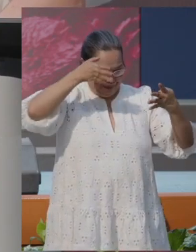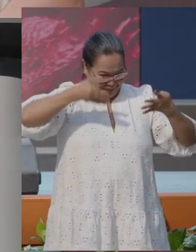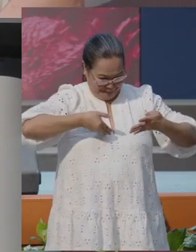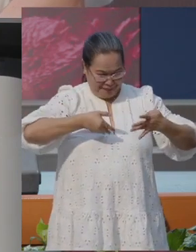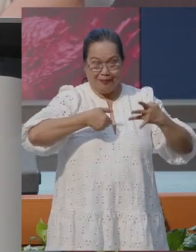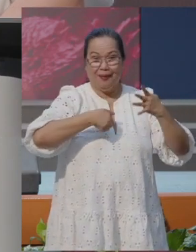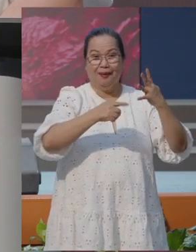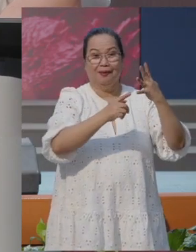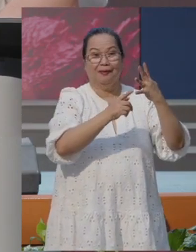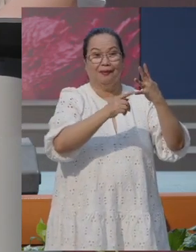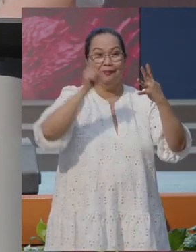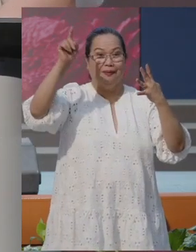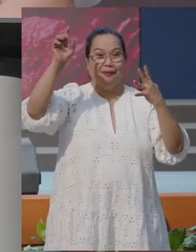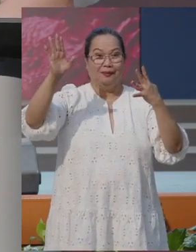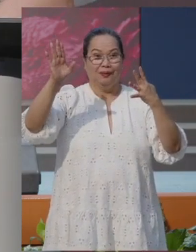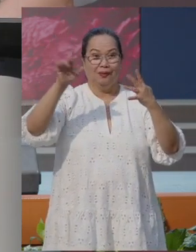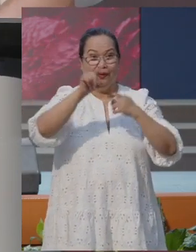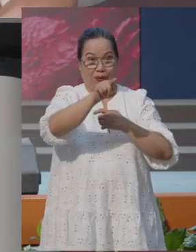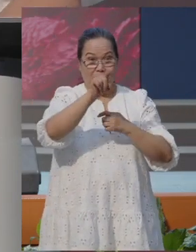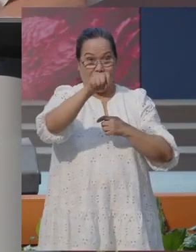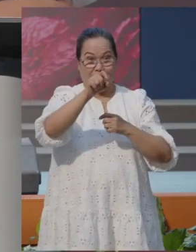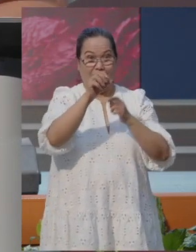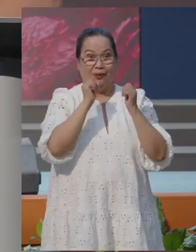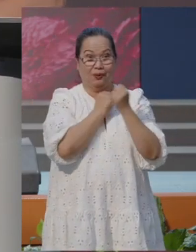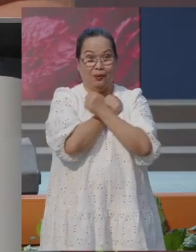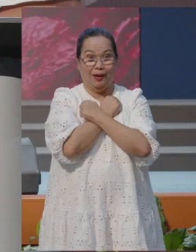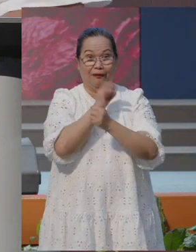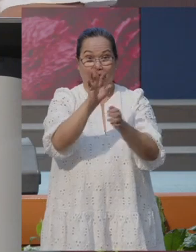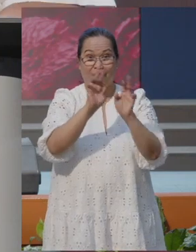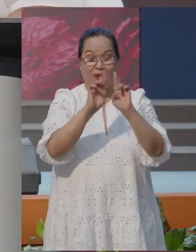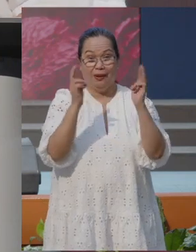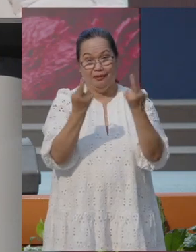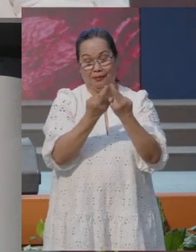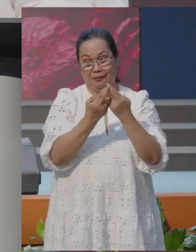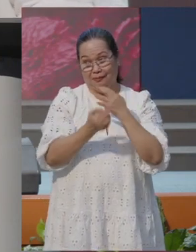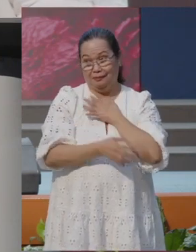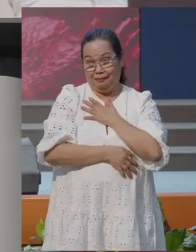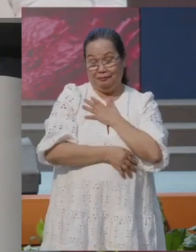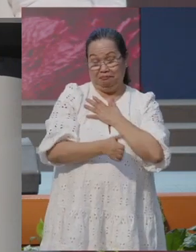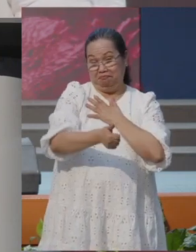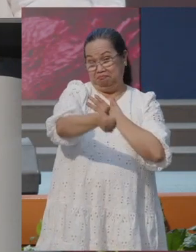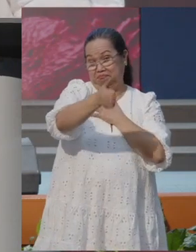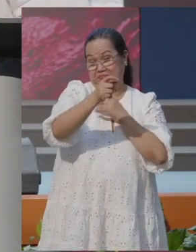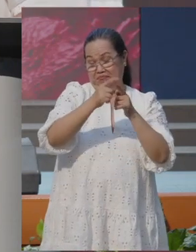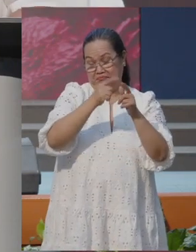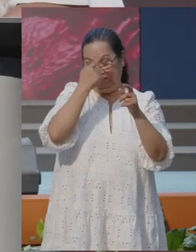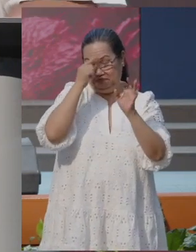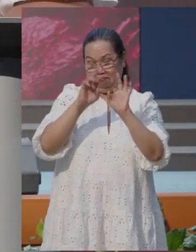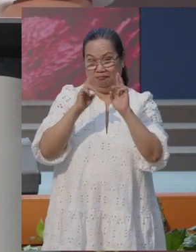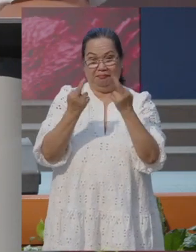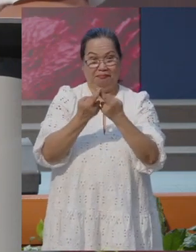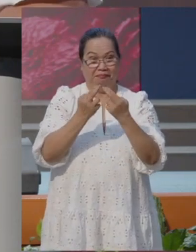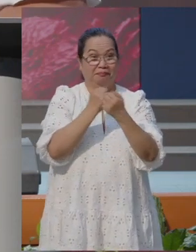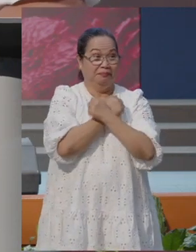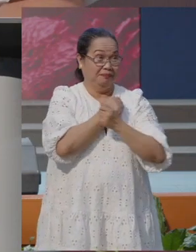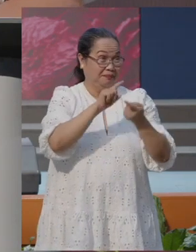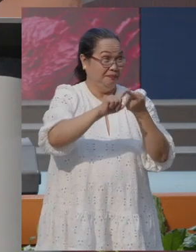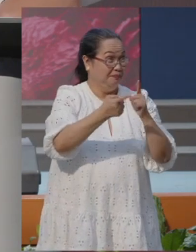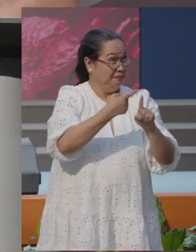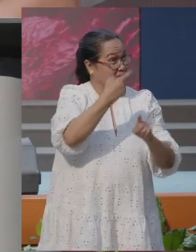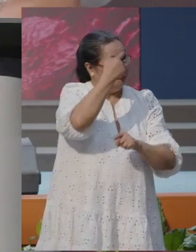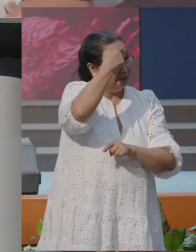Mahal mo ang kamag-anak mo dahil kamag-anak mo eh. Wala kang choice. Di ba? Mahal mo ang kaibigan mo